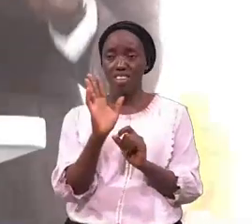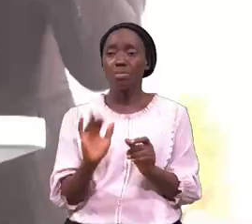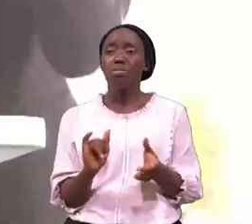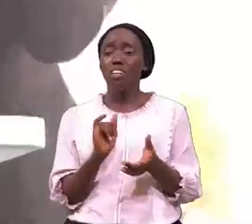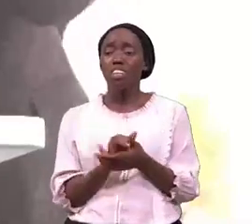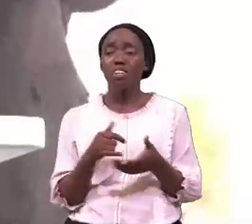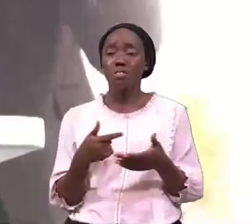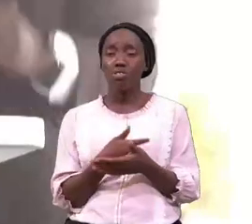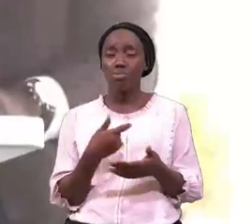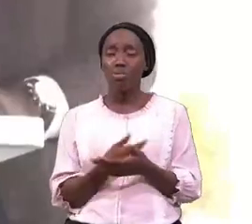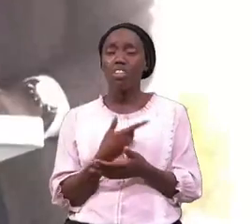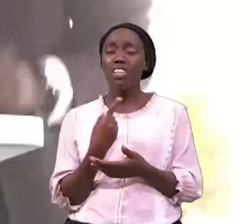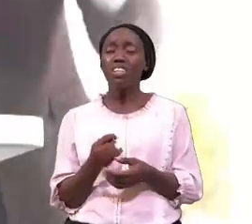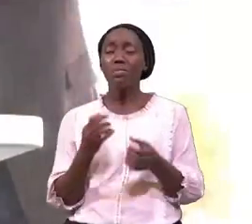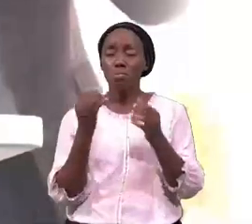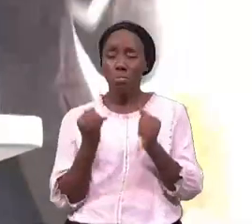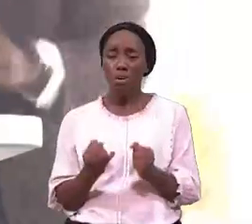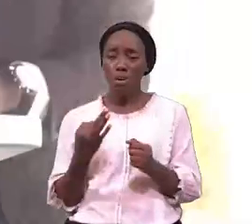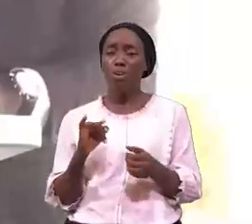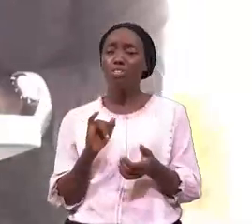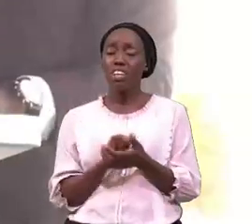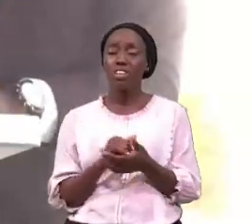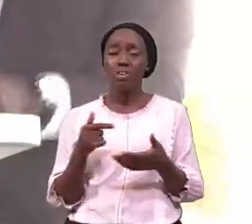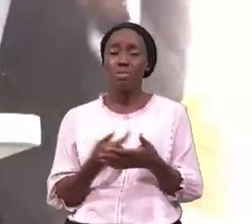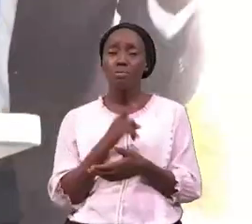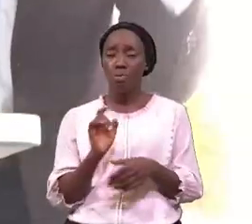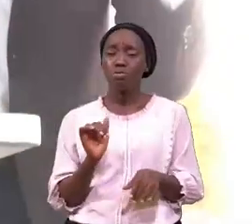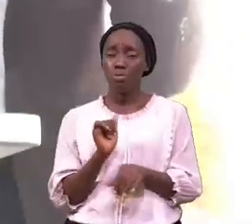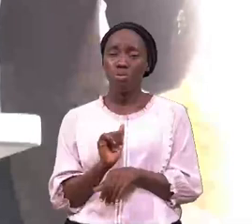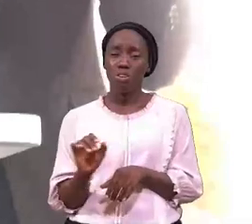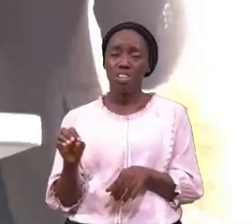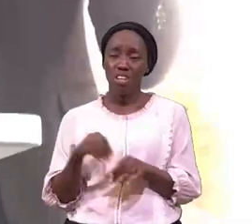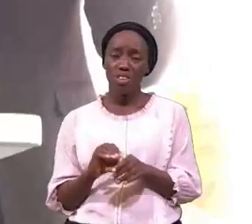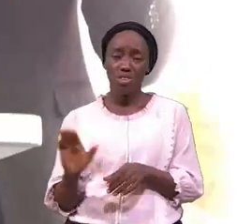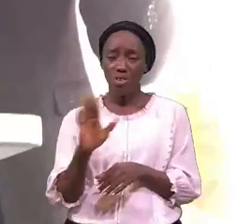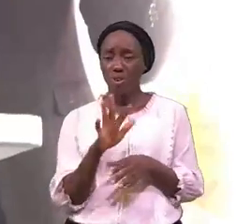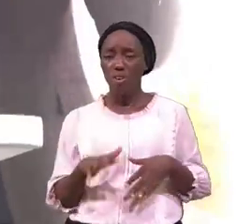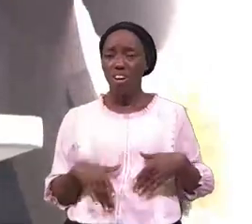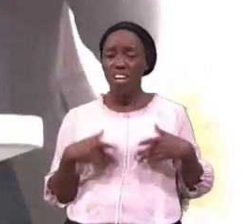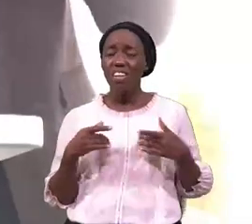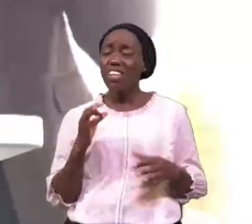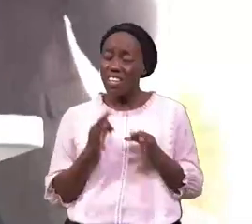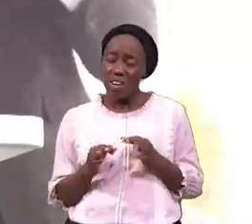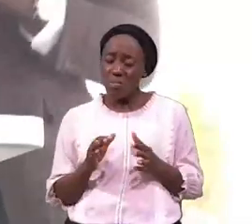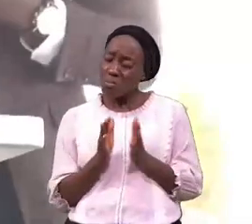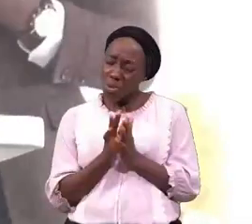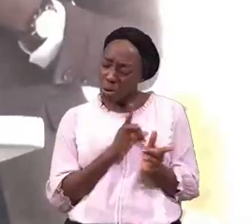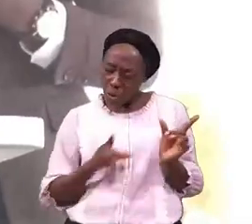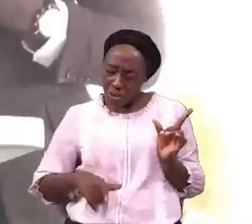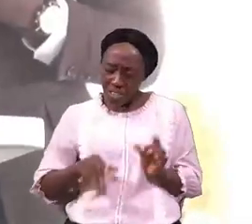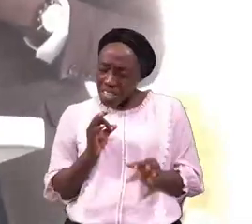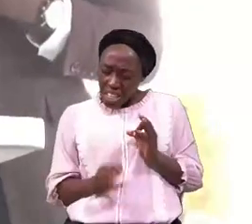La puissance de l'évangile. Prie maintenant, Seigneur. Si ma vie n'a pas été transformée,